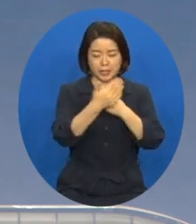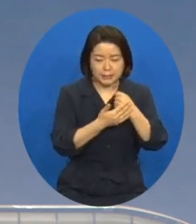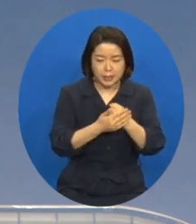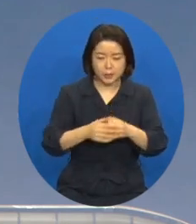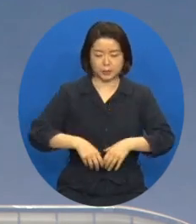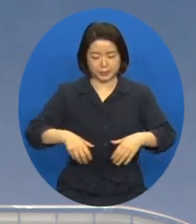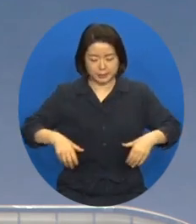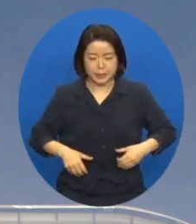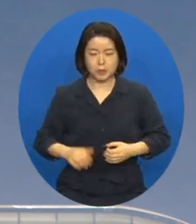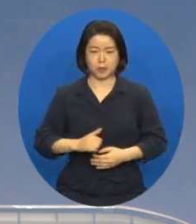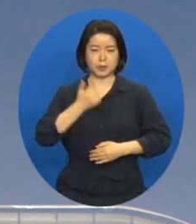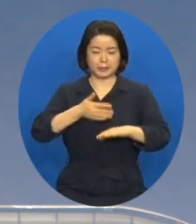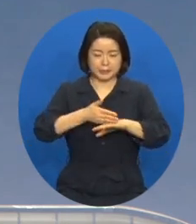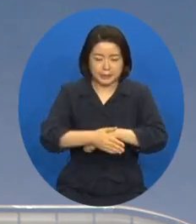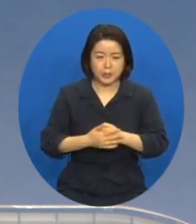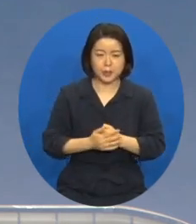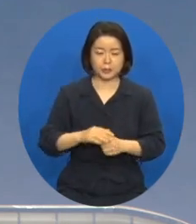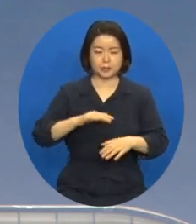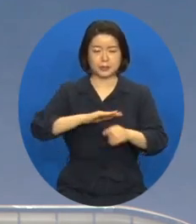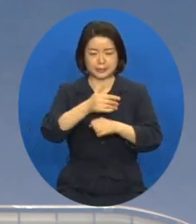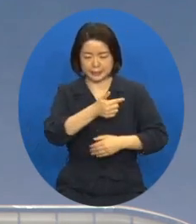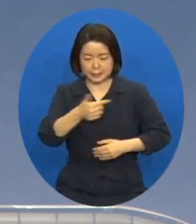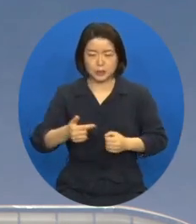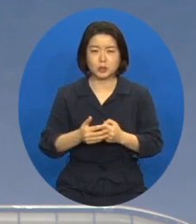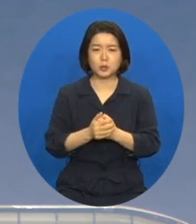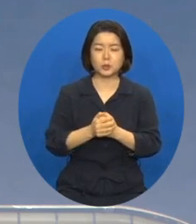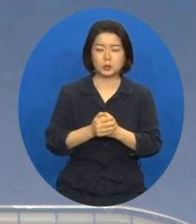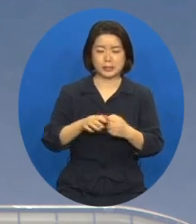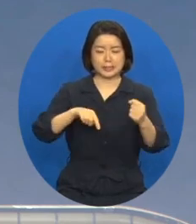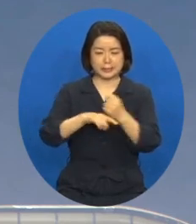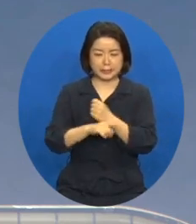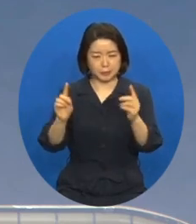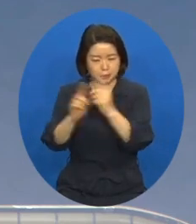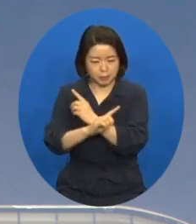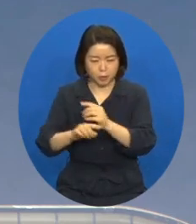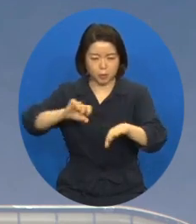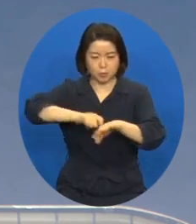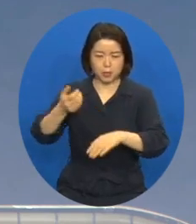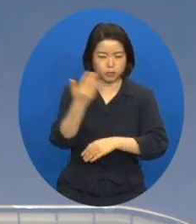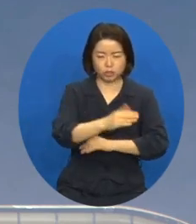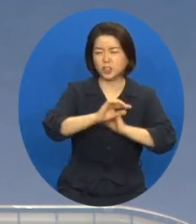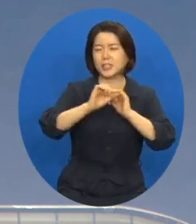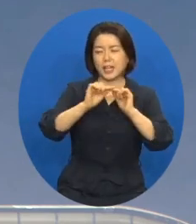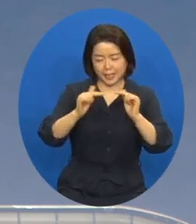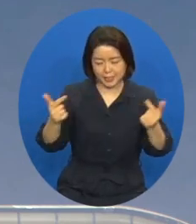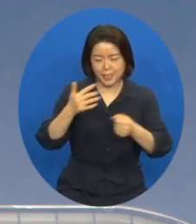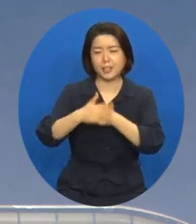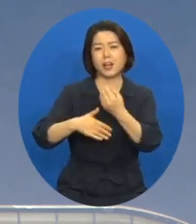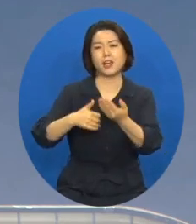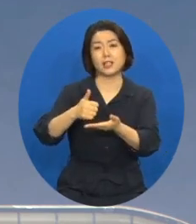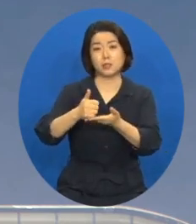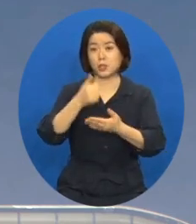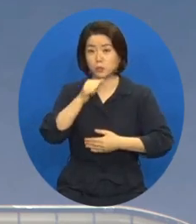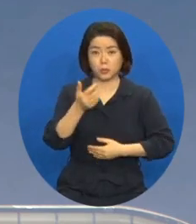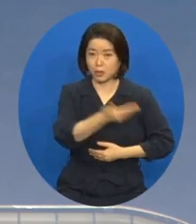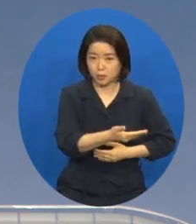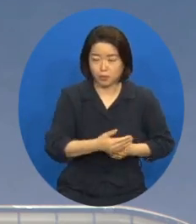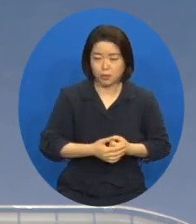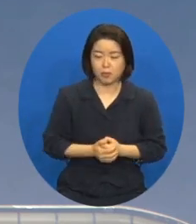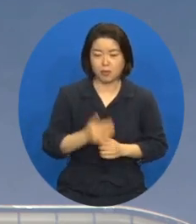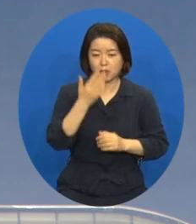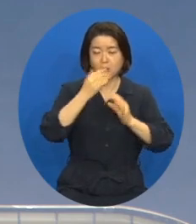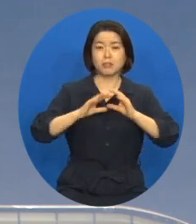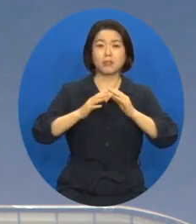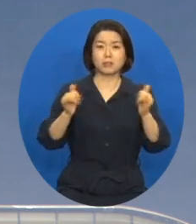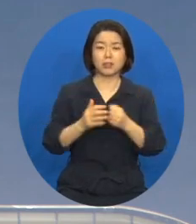은혜롭고 자비롭고 노하기를 더디하고 인애가 크시고 뜻을 돌이켜 재앙을 내리지 아니하는 하나님이라. 이스라엘